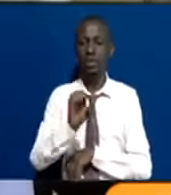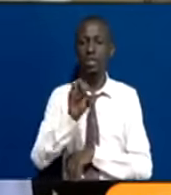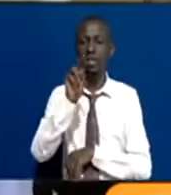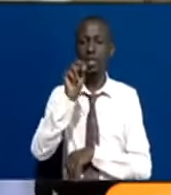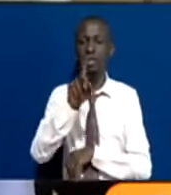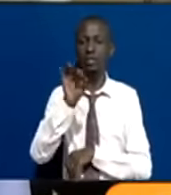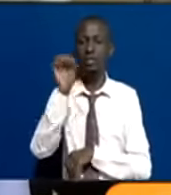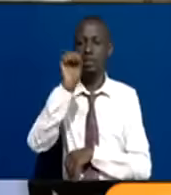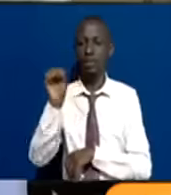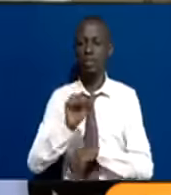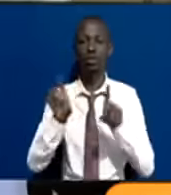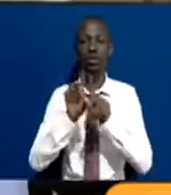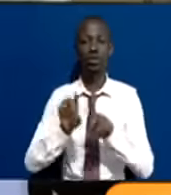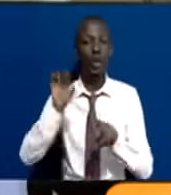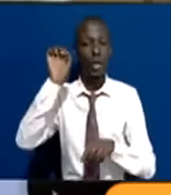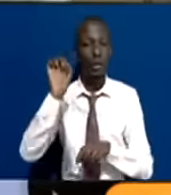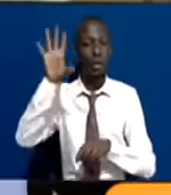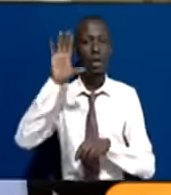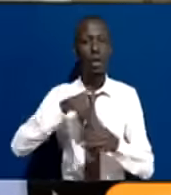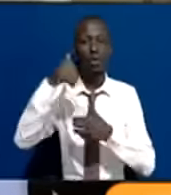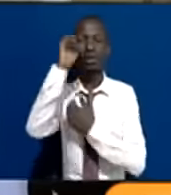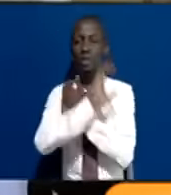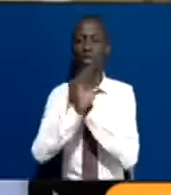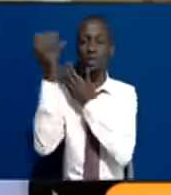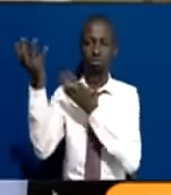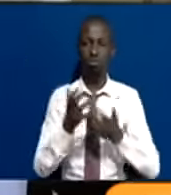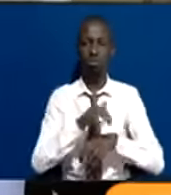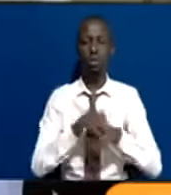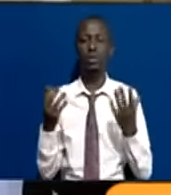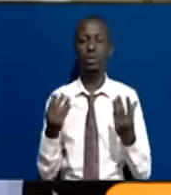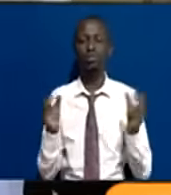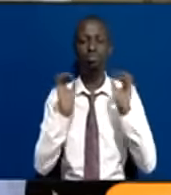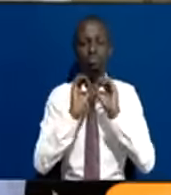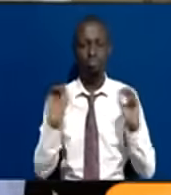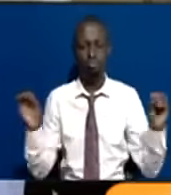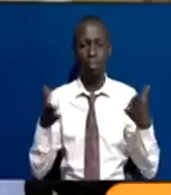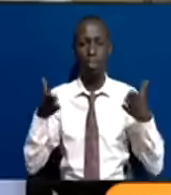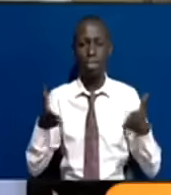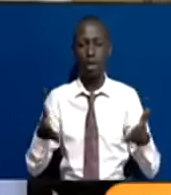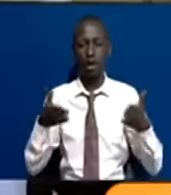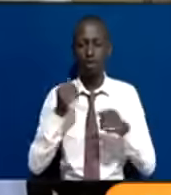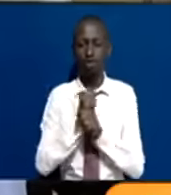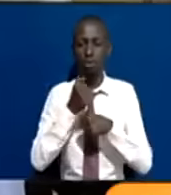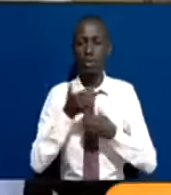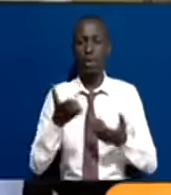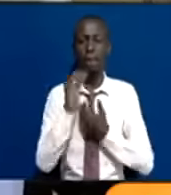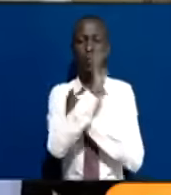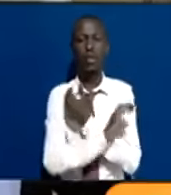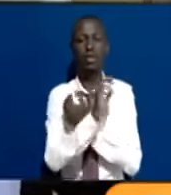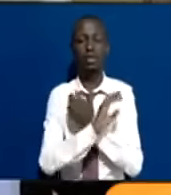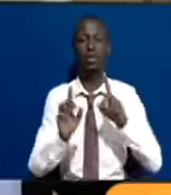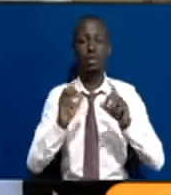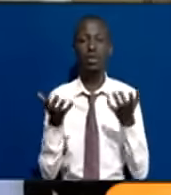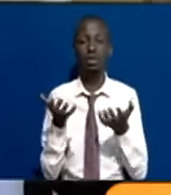kutoka nje ya nchi. Vimengenya hivi havipatikani kwa urahisi na sasa tunajitengenezea hapa nchini, ila